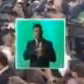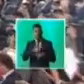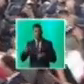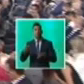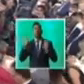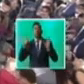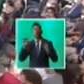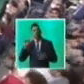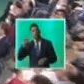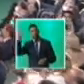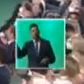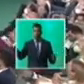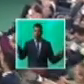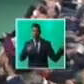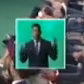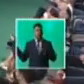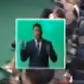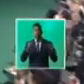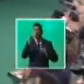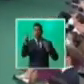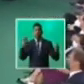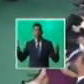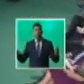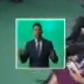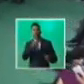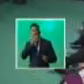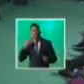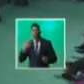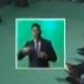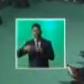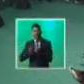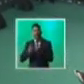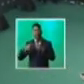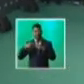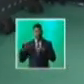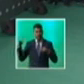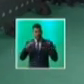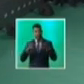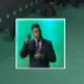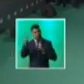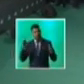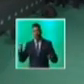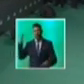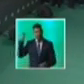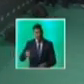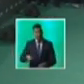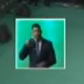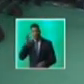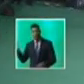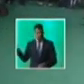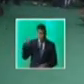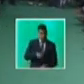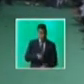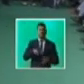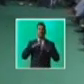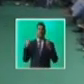υψηλά ποσοστά στη χώρα. Ήδη οι υποψήφοι μας κινούνται και ελπίζω για το καλύτερο. Σας ευχαριστώ